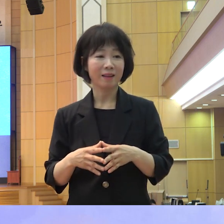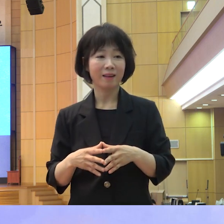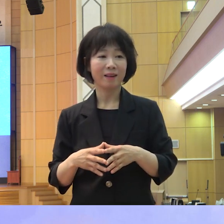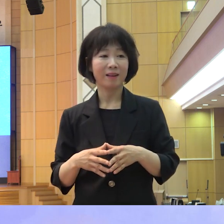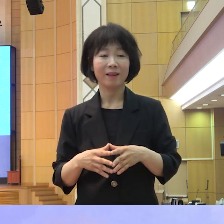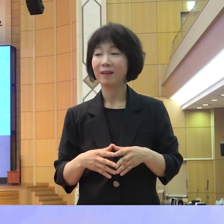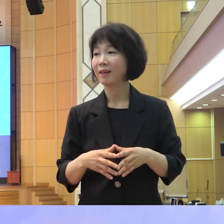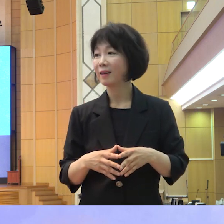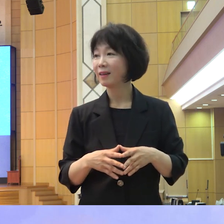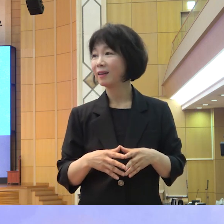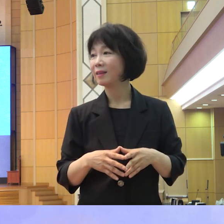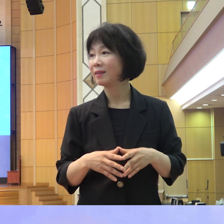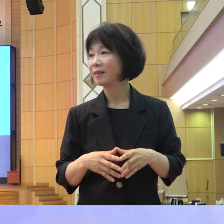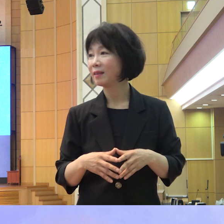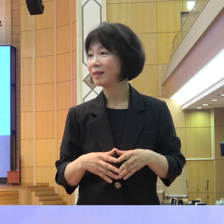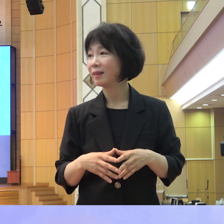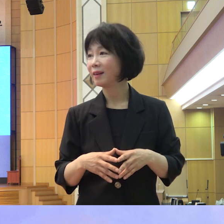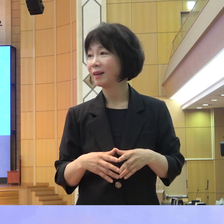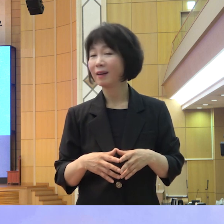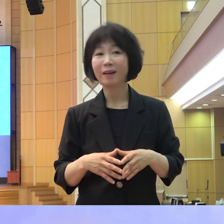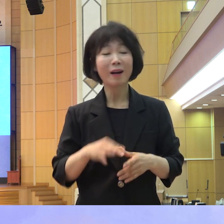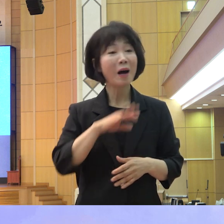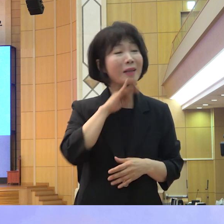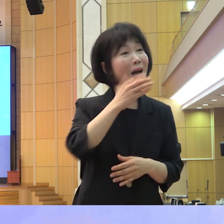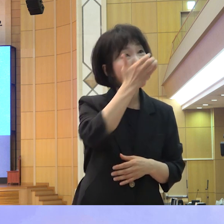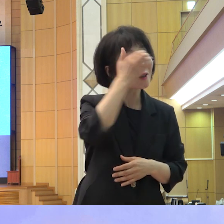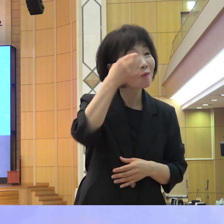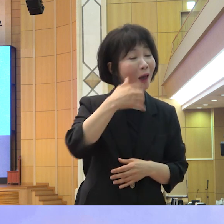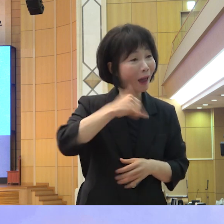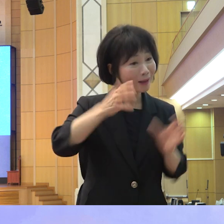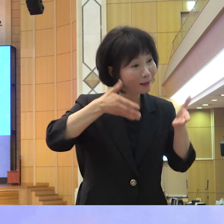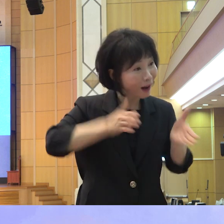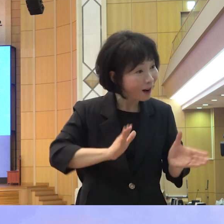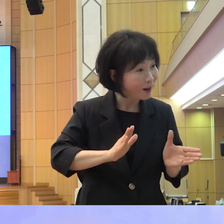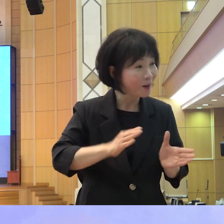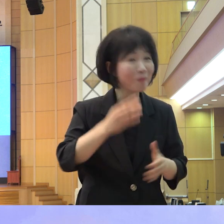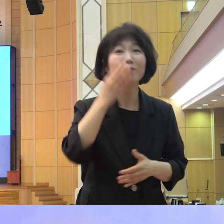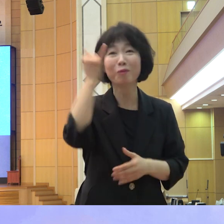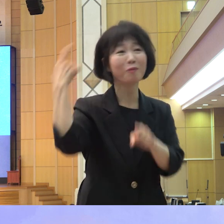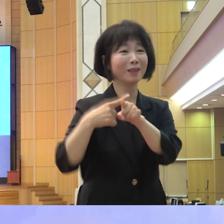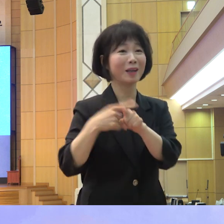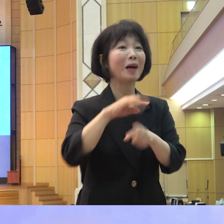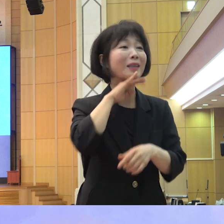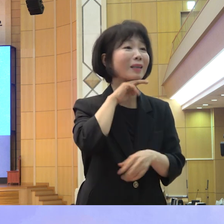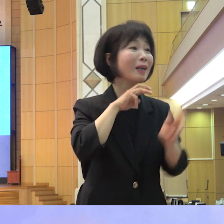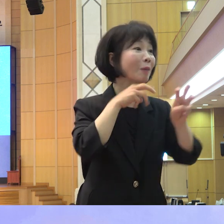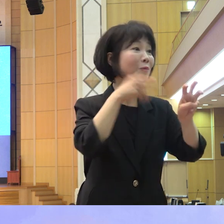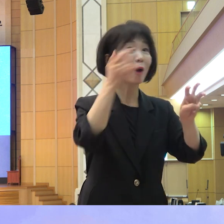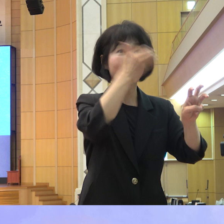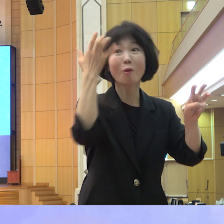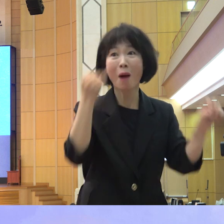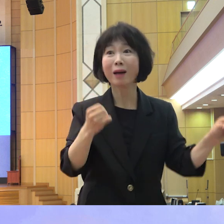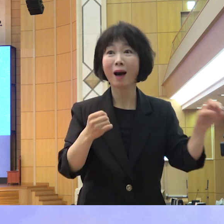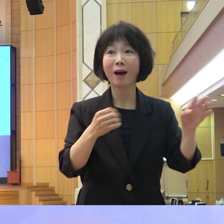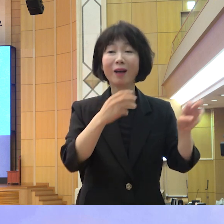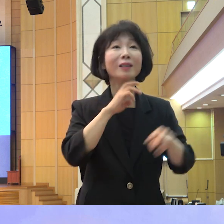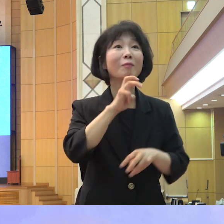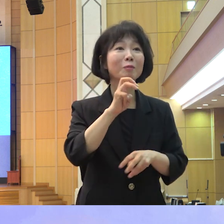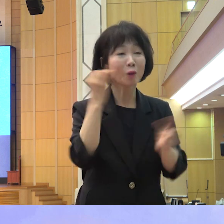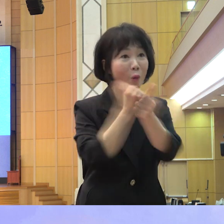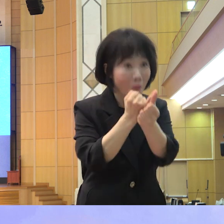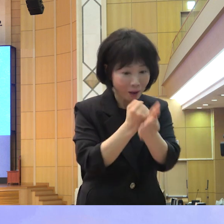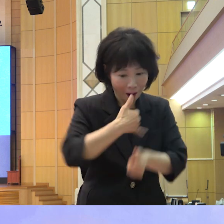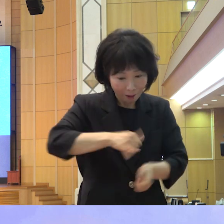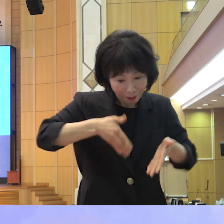아니냐. 그렇잖아요. 예전에 우리 교회에서는 65세 정도 이렇게 되신 분들 카네이션 달아드리고